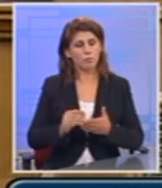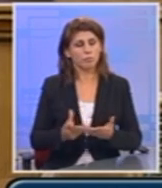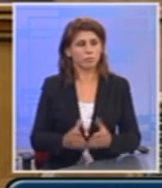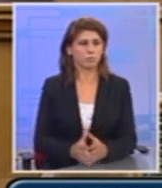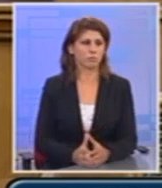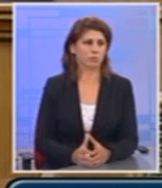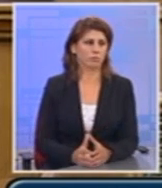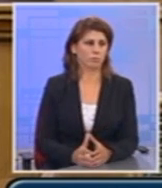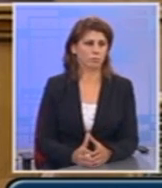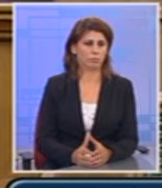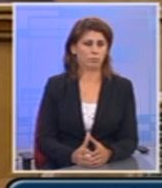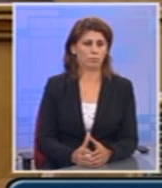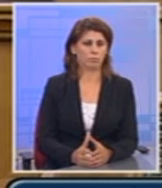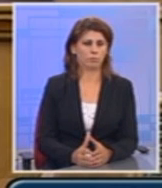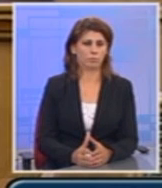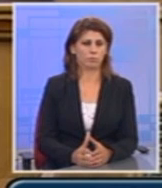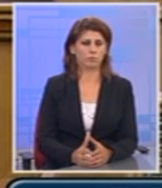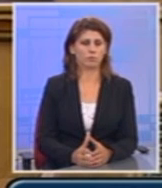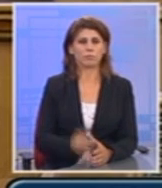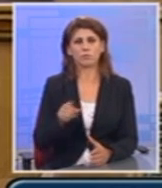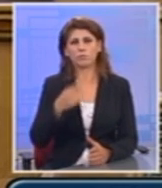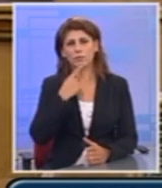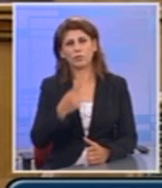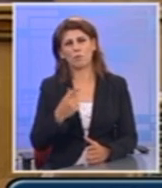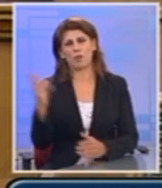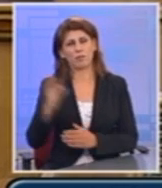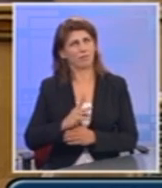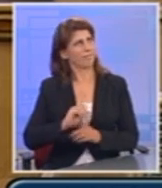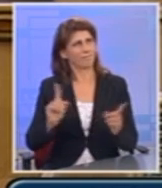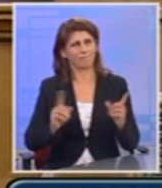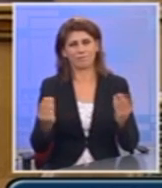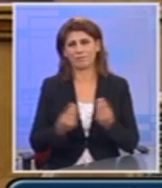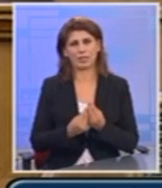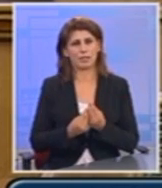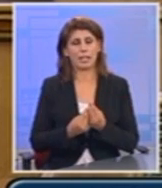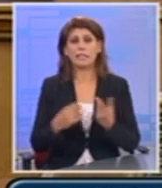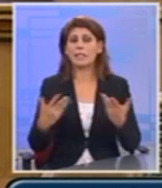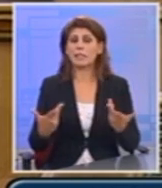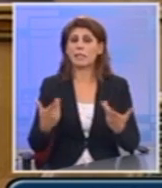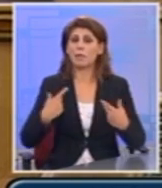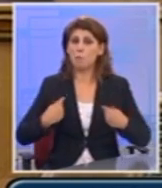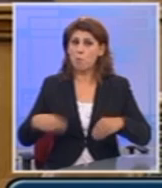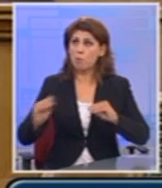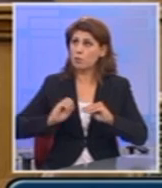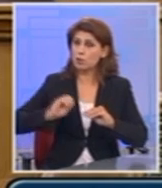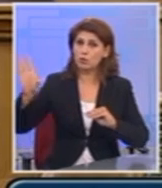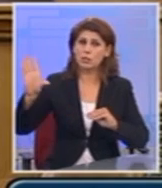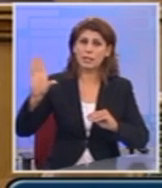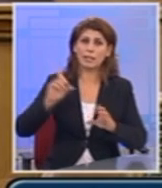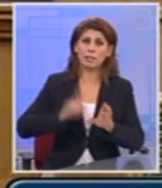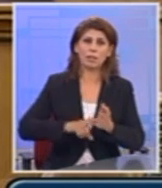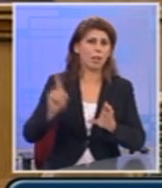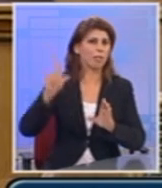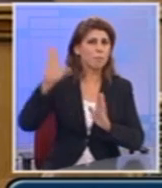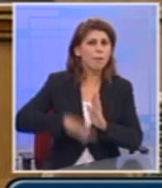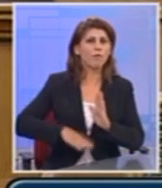επίσης αντίθετα με τους ισχυρισμούς της τρόικας διότι οι εξαγωγικές εταιρείες δεν μειώνουν τις